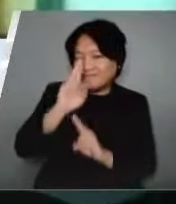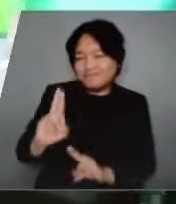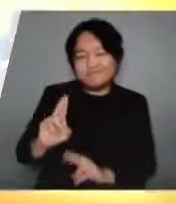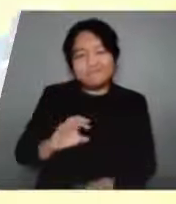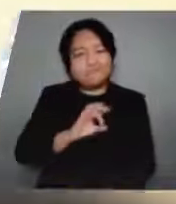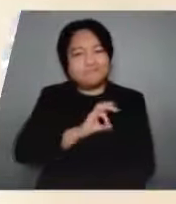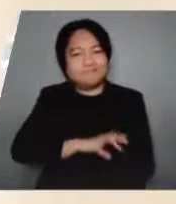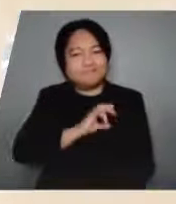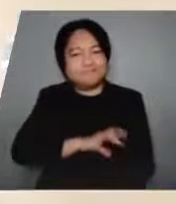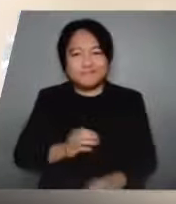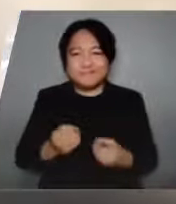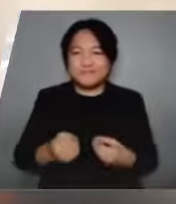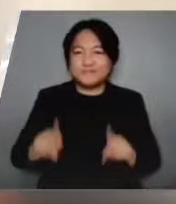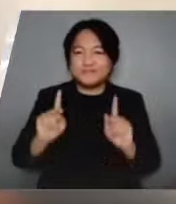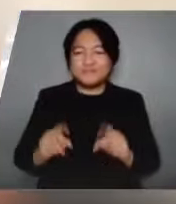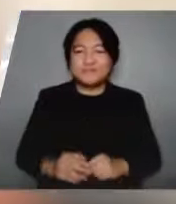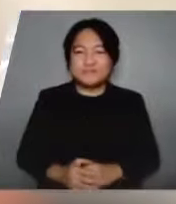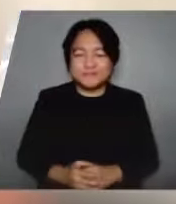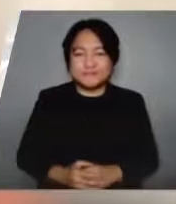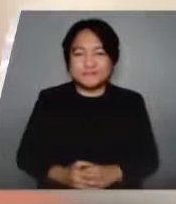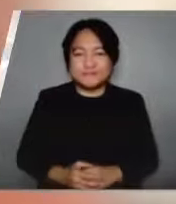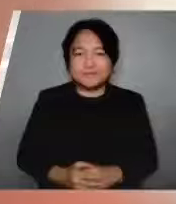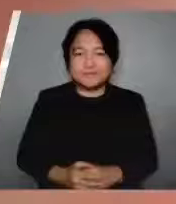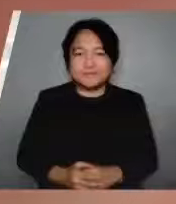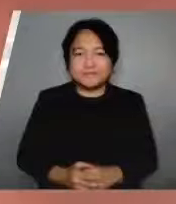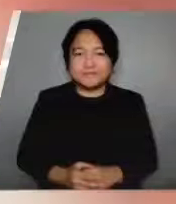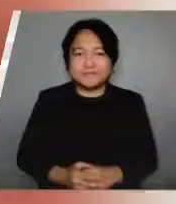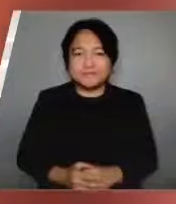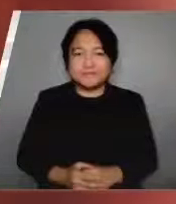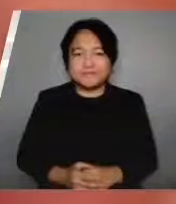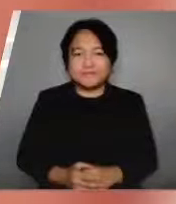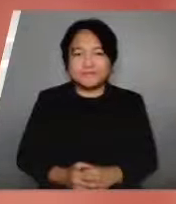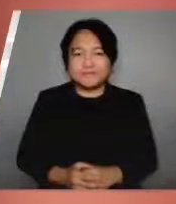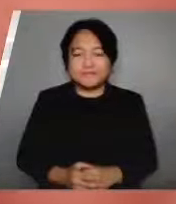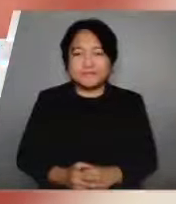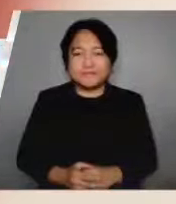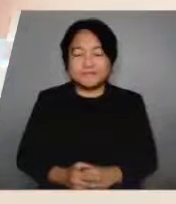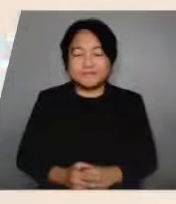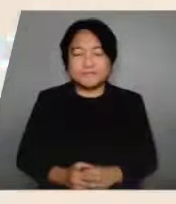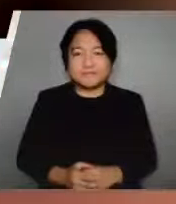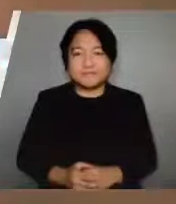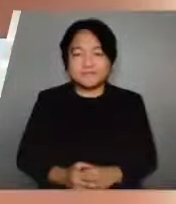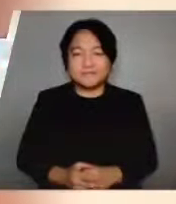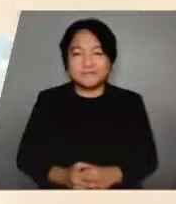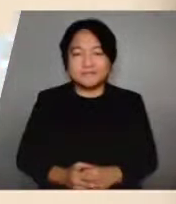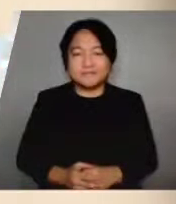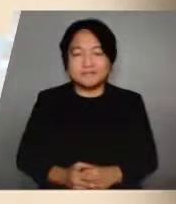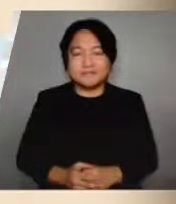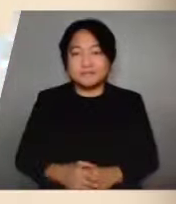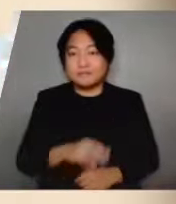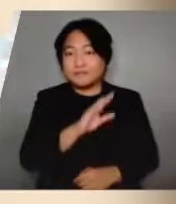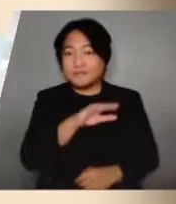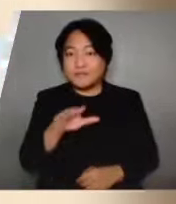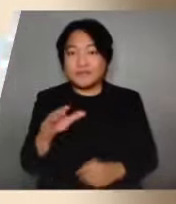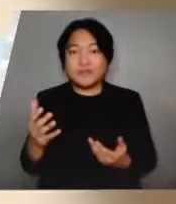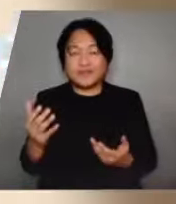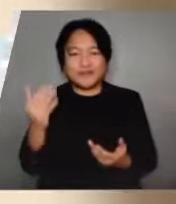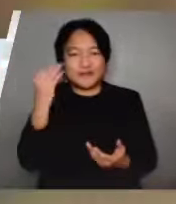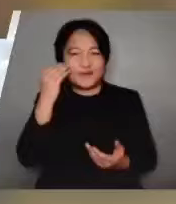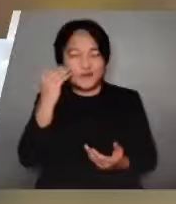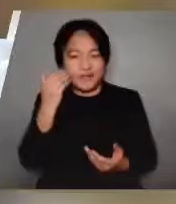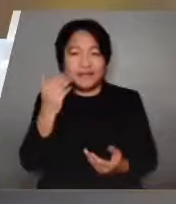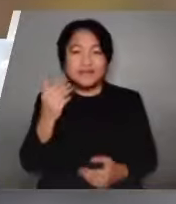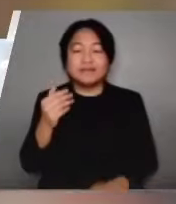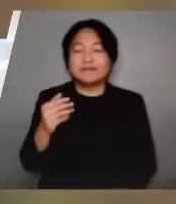opportunity. This is the moment to change your life. Future megastar wanted dahil inanunsyo